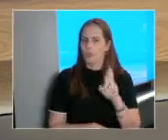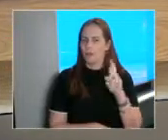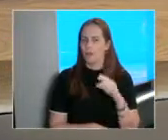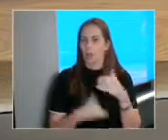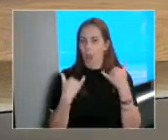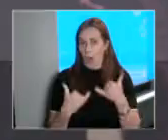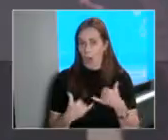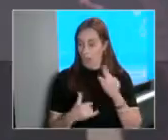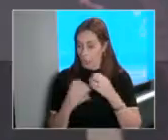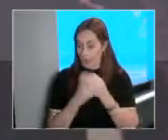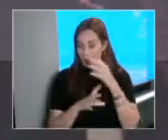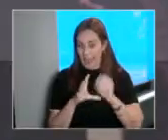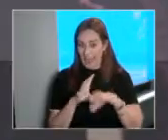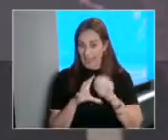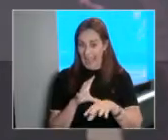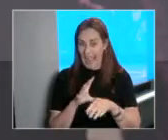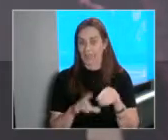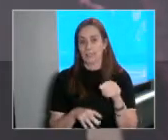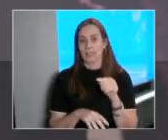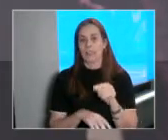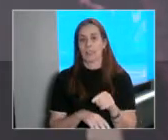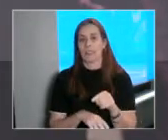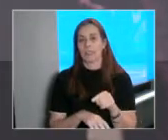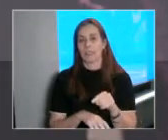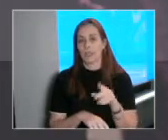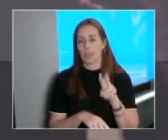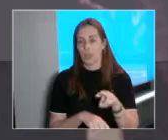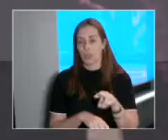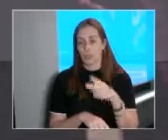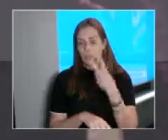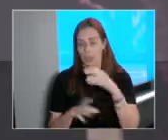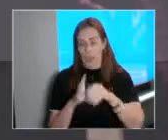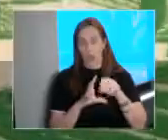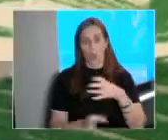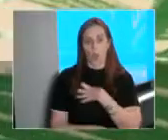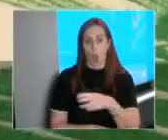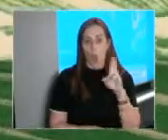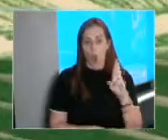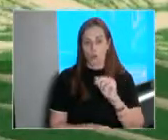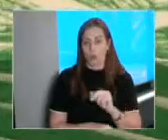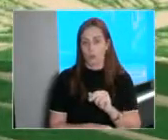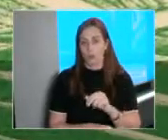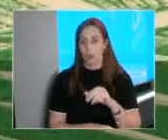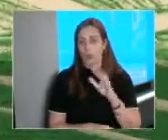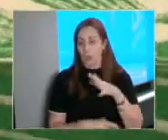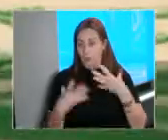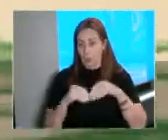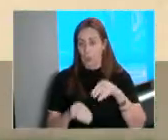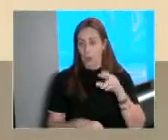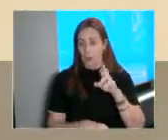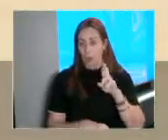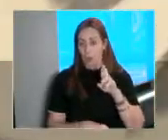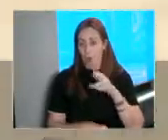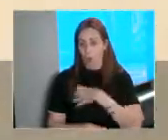היום, בעצם מי שהקים את הקרן שלנו, יש בארץ שתי קרנות רוטשילד, יד הנדיב, שאגב גם משפחת רוטשילד הקימה את